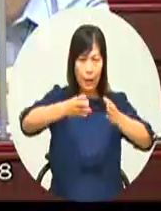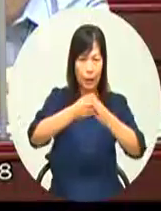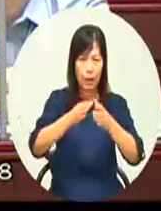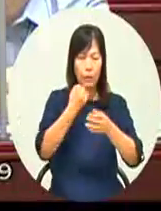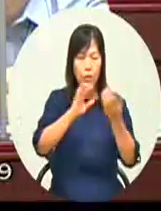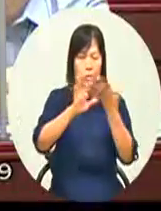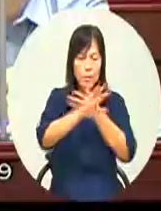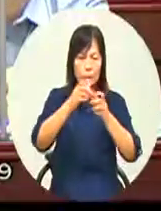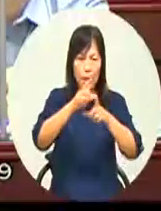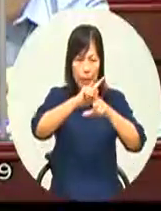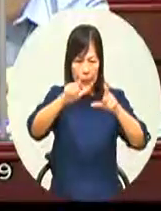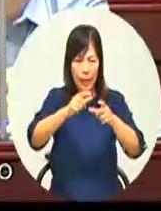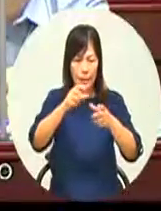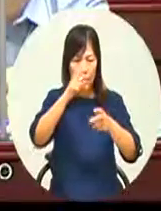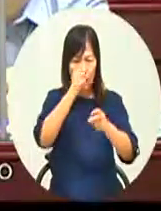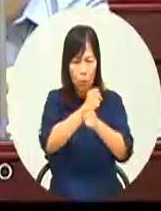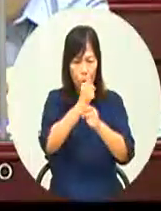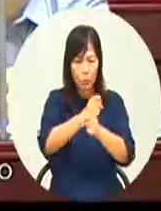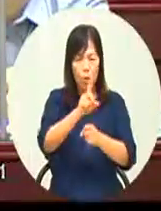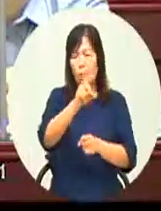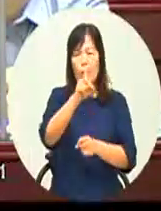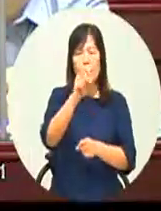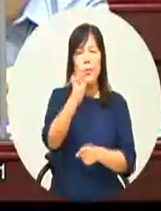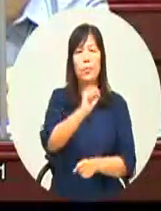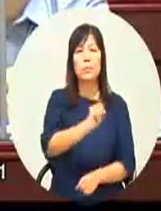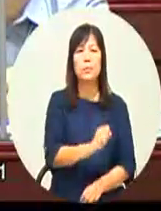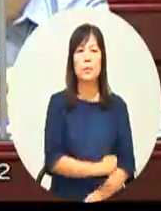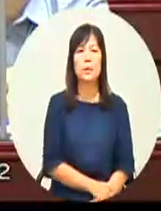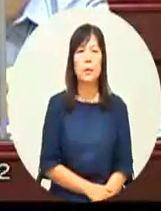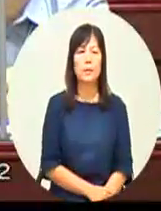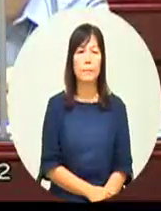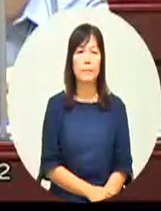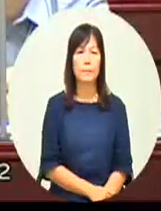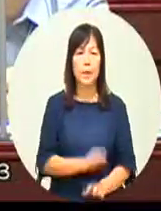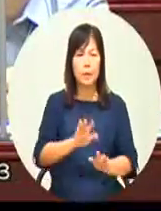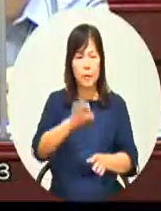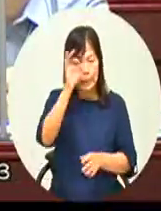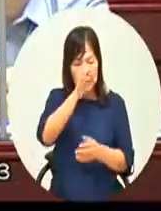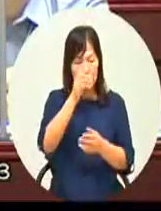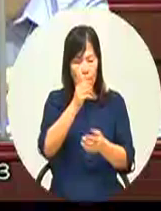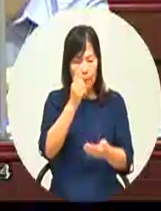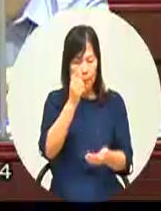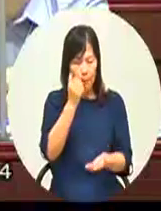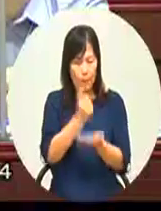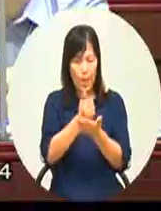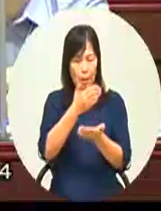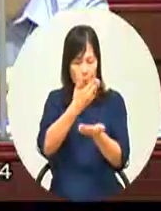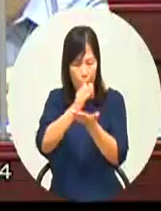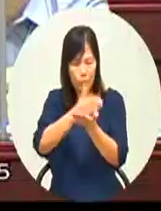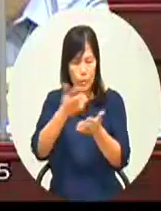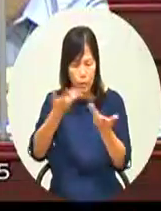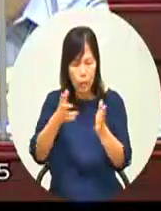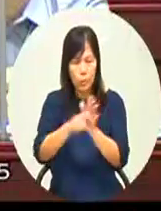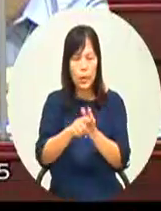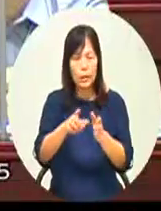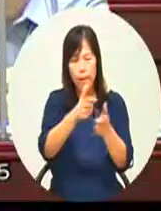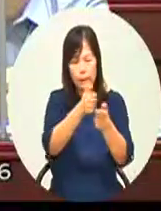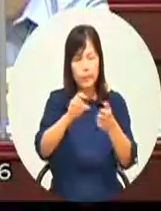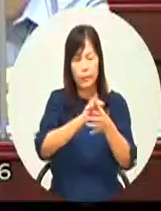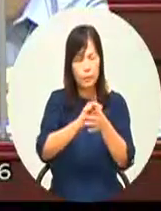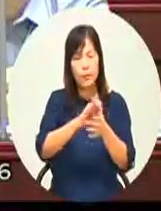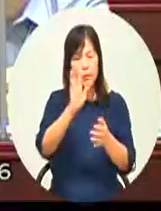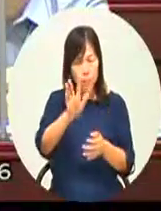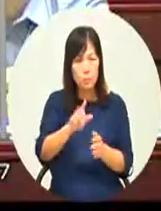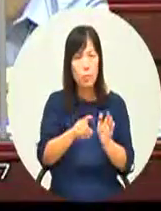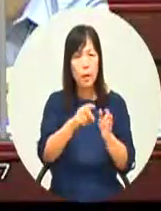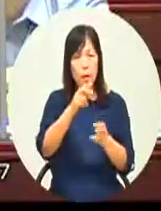大型的工程进去做施作。那目前也找到一些解决的方法，我想这个谢谢议员的关心，我们相